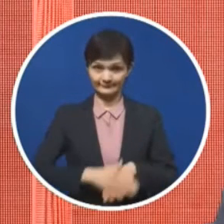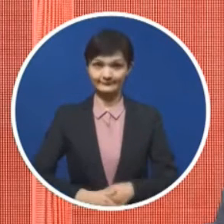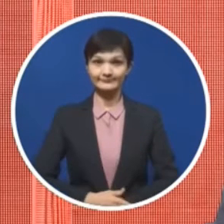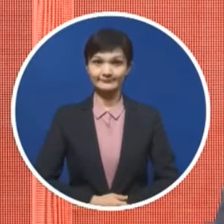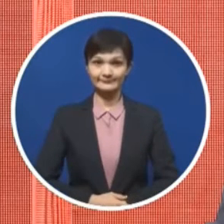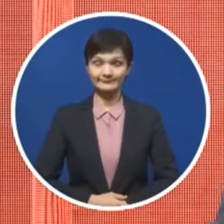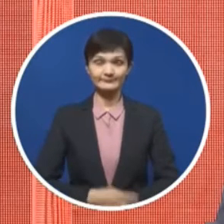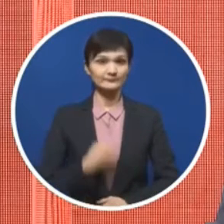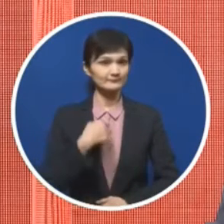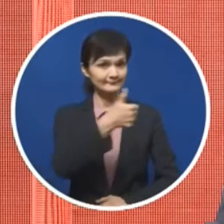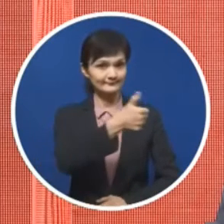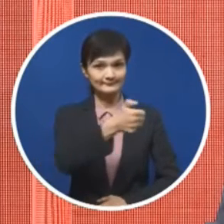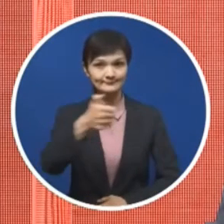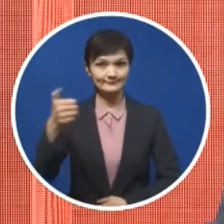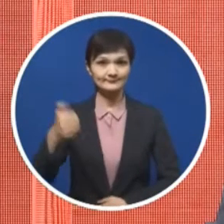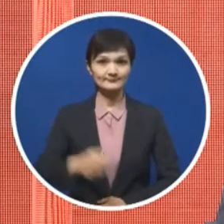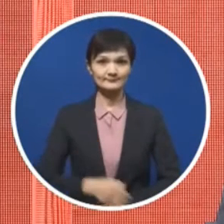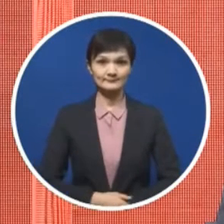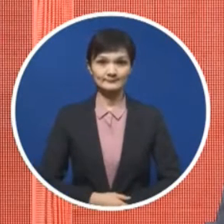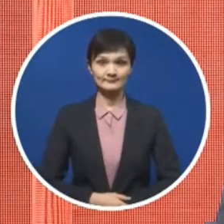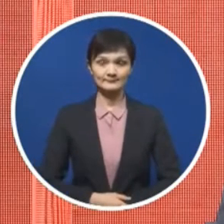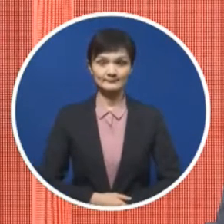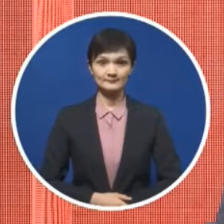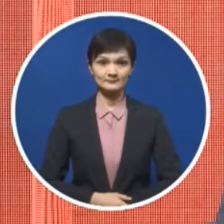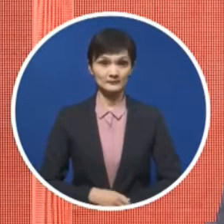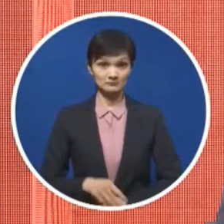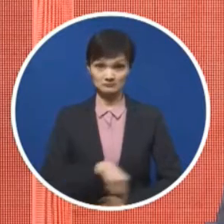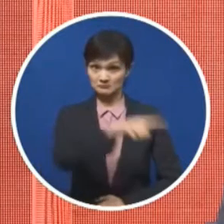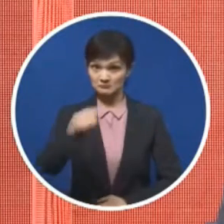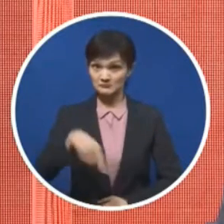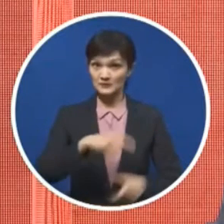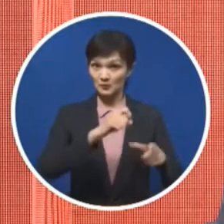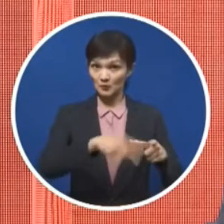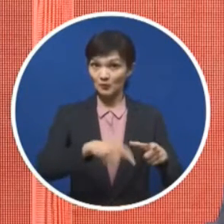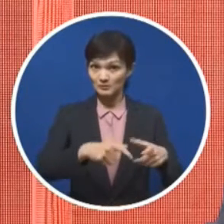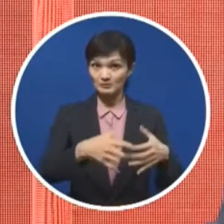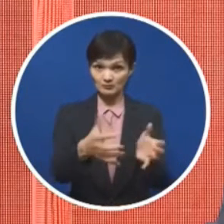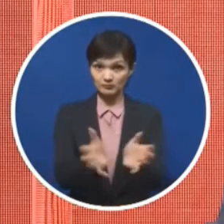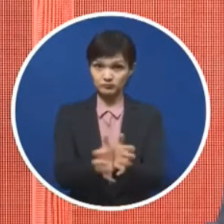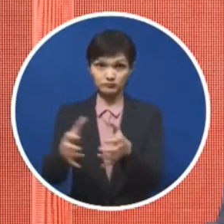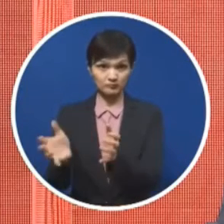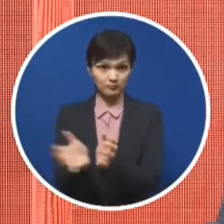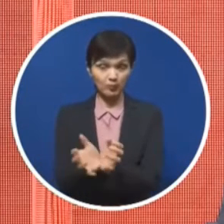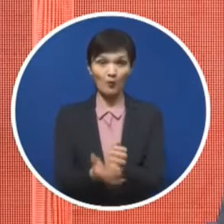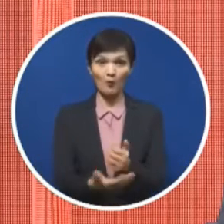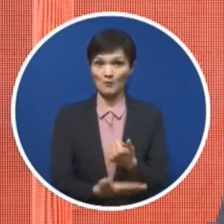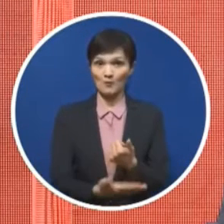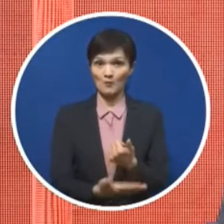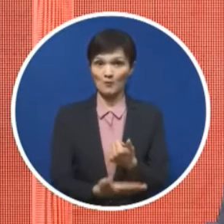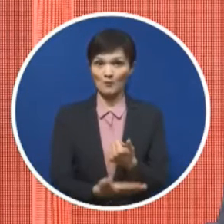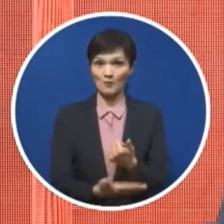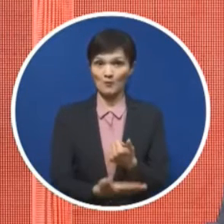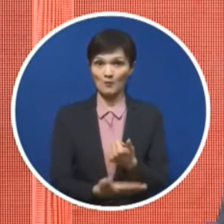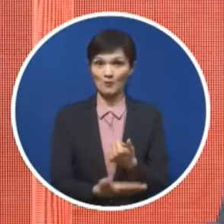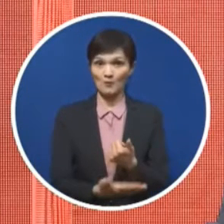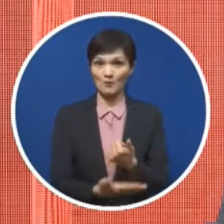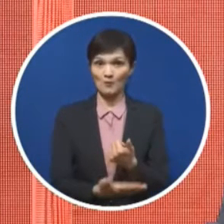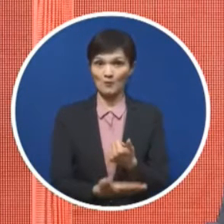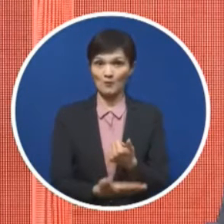我们很感谢想要积极帮忙的企业和民间团体，